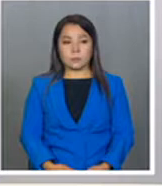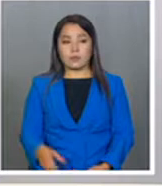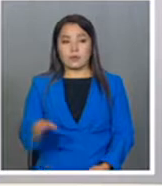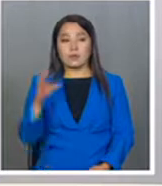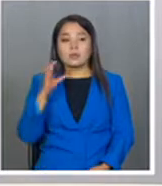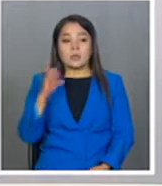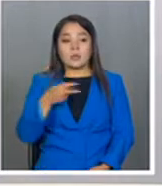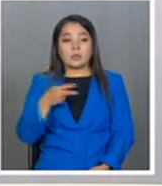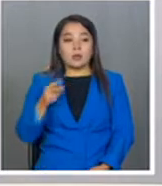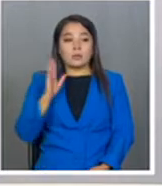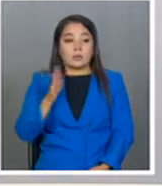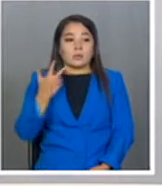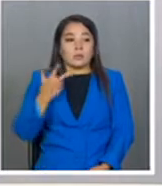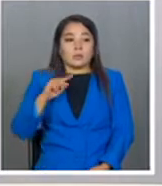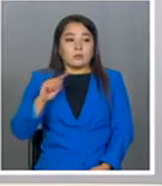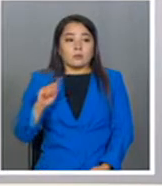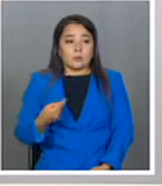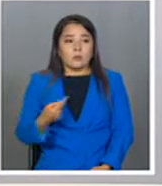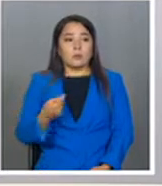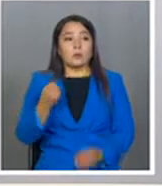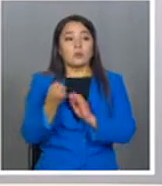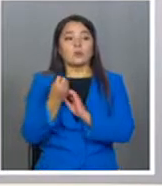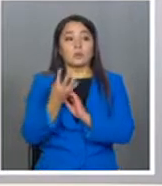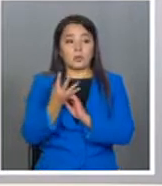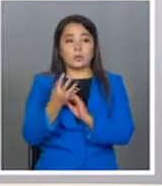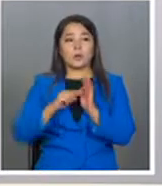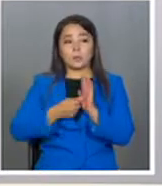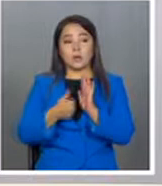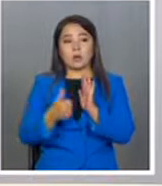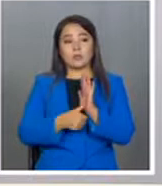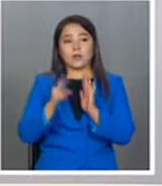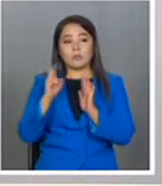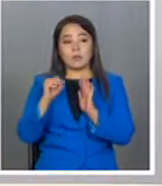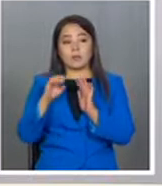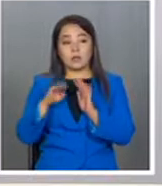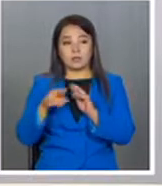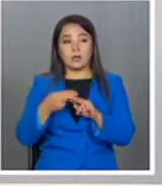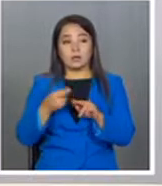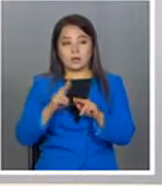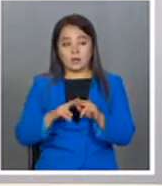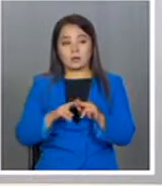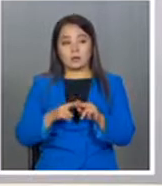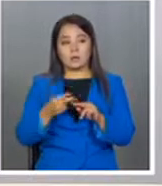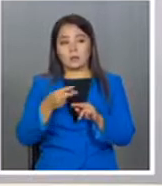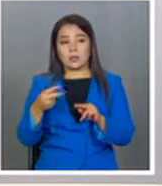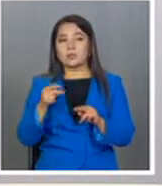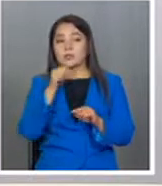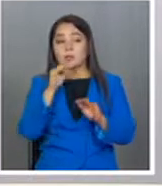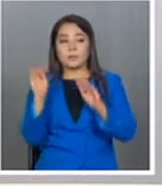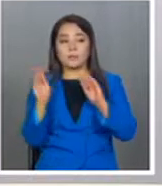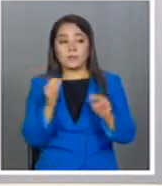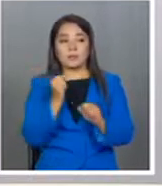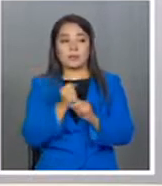болады 3,14. Көбейтілген 6-ның квадраты, бұл жердегі 6-ның квадраты дегеніміз 36-ға